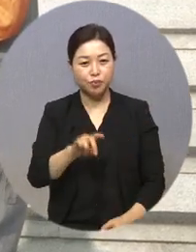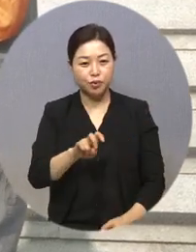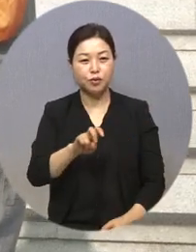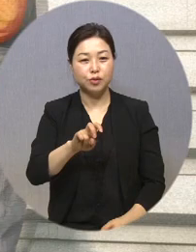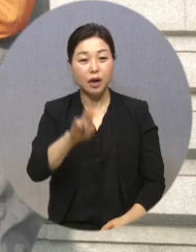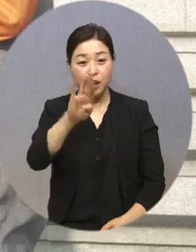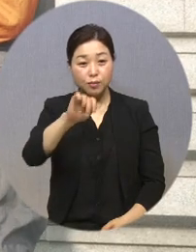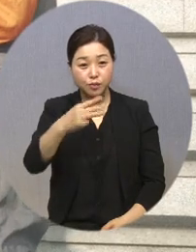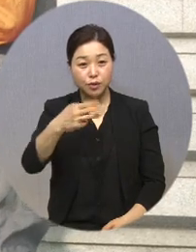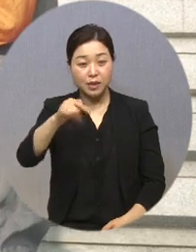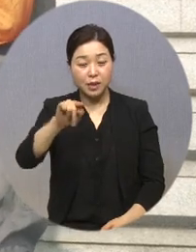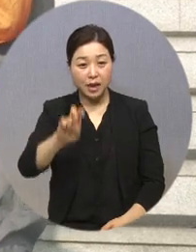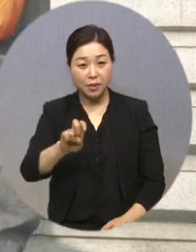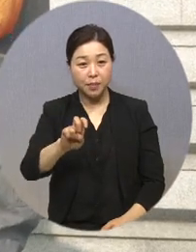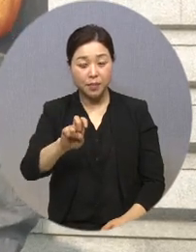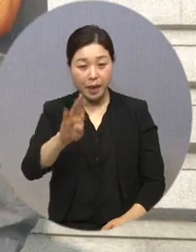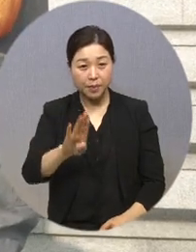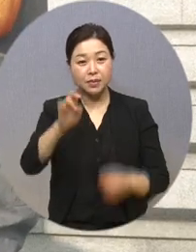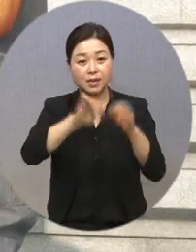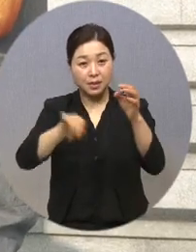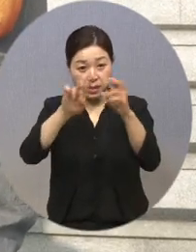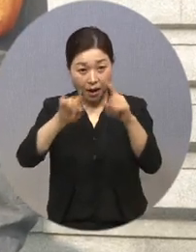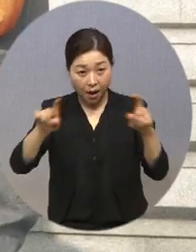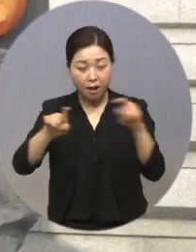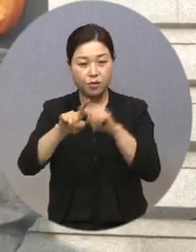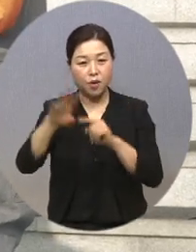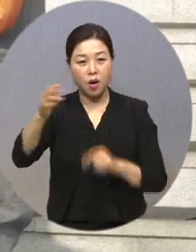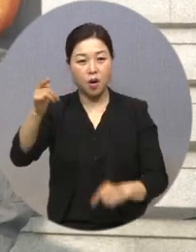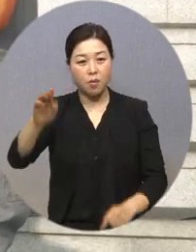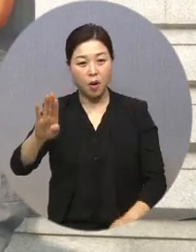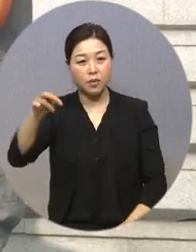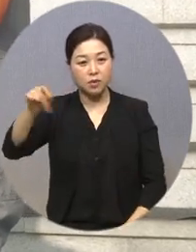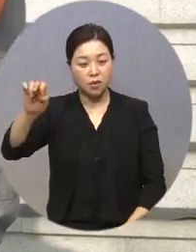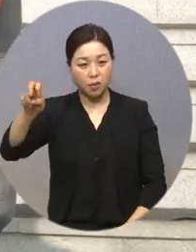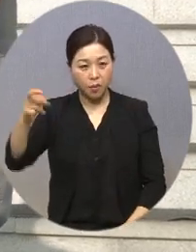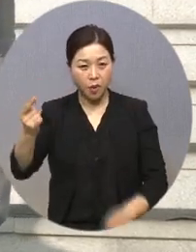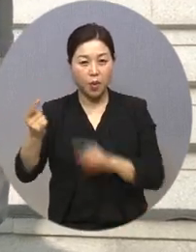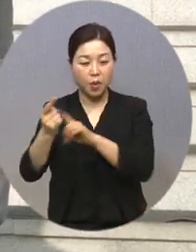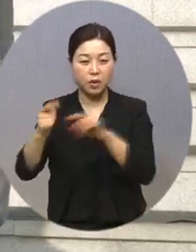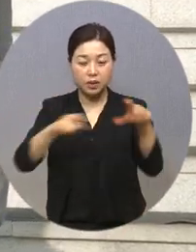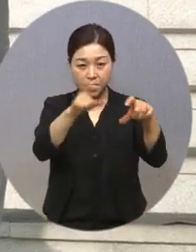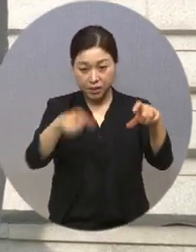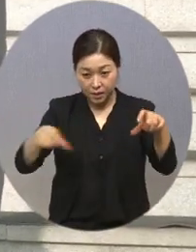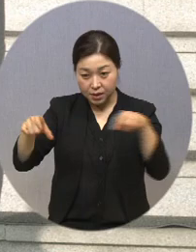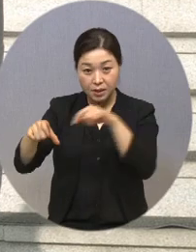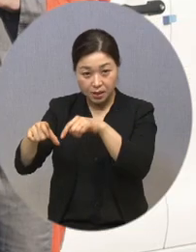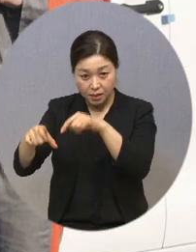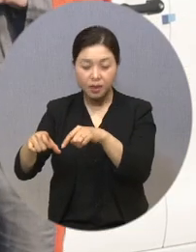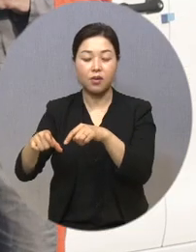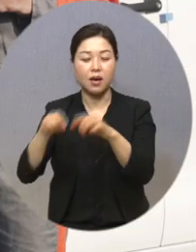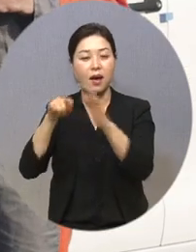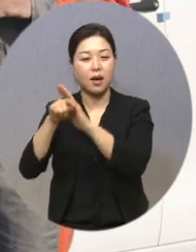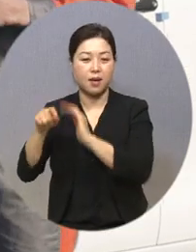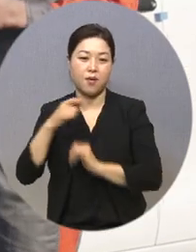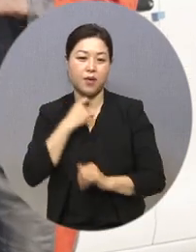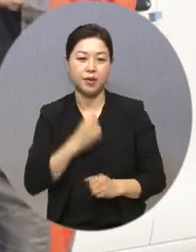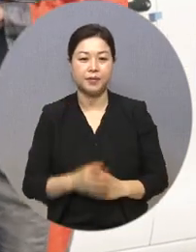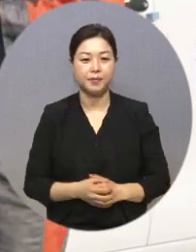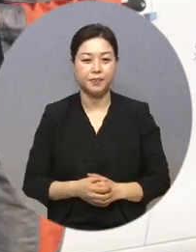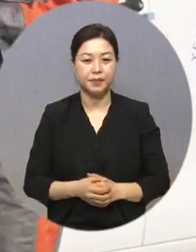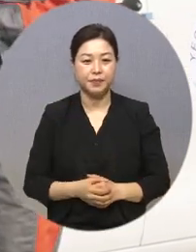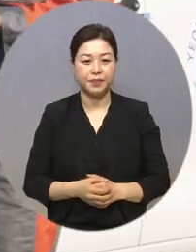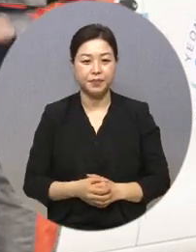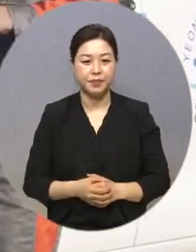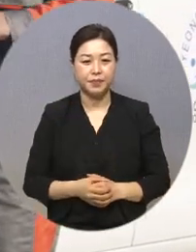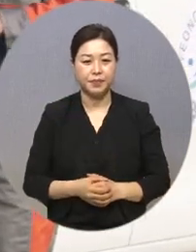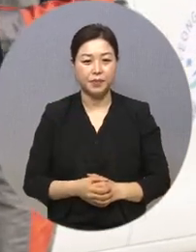생각하고 있는데 법성포하고 백선 해안도로인가 거기를 제가 뭐 집중적으로 가보려고 하고 있습니다. 아니, 두 곳이 사실상